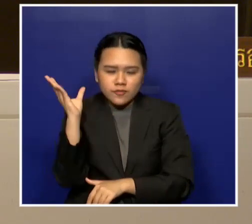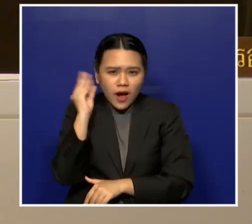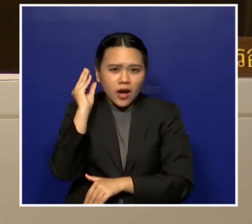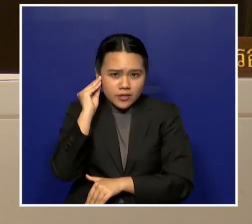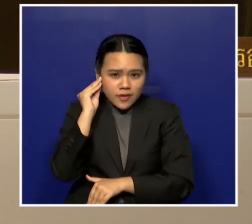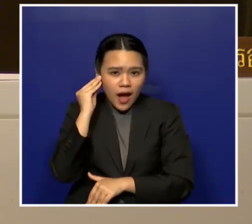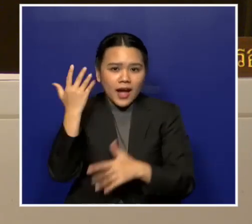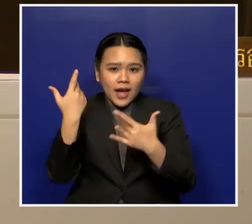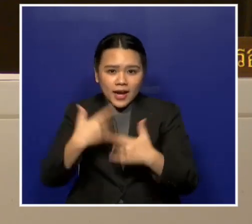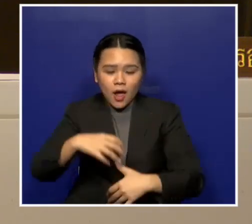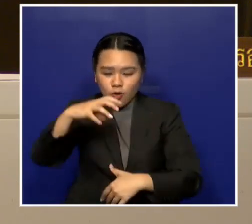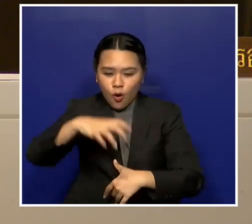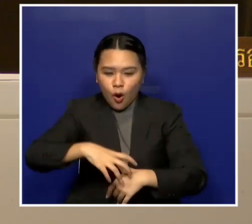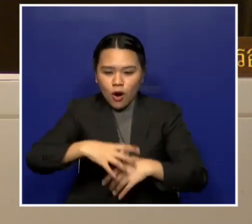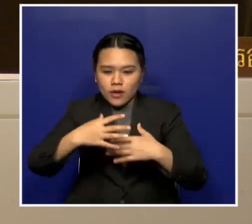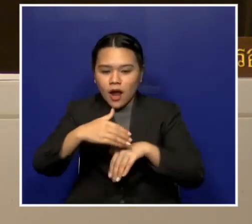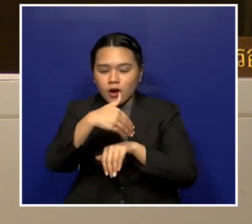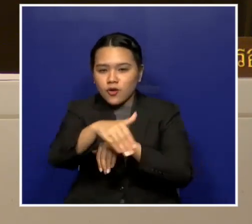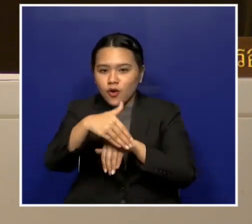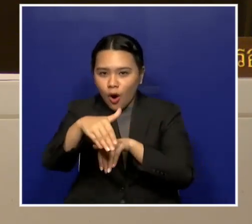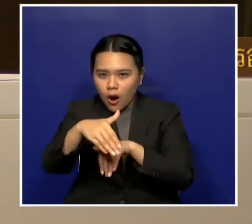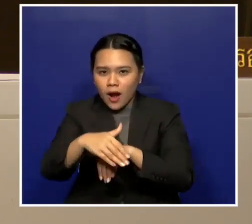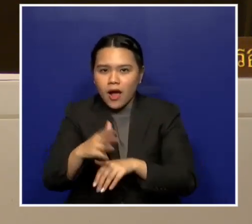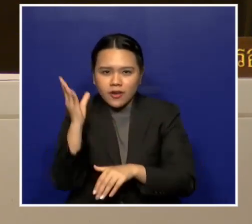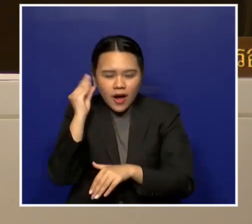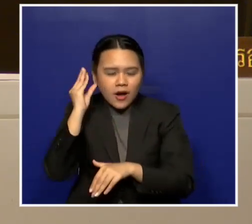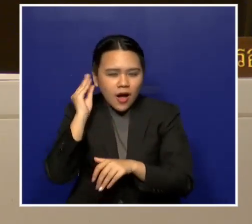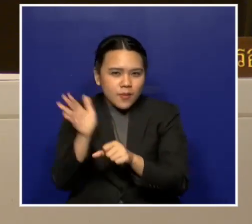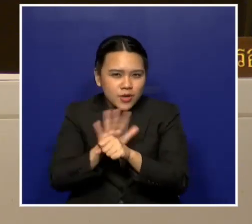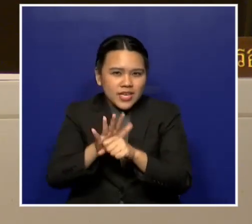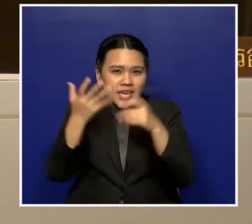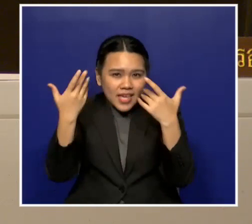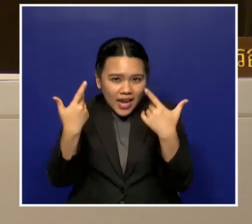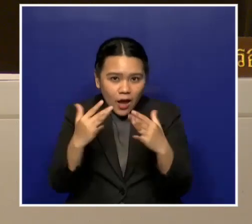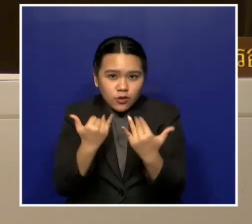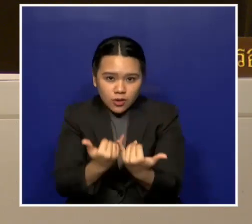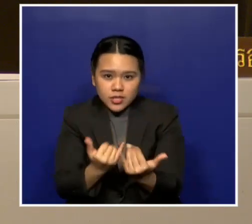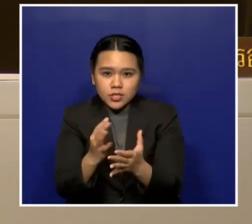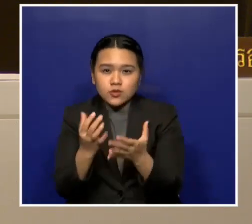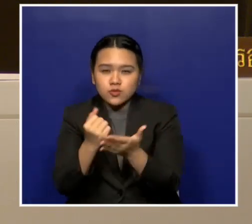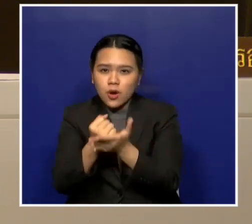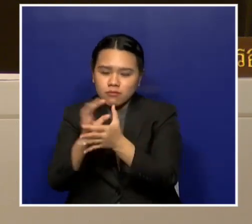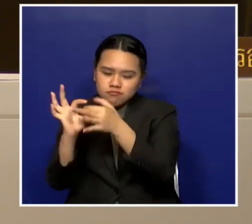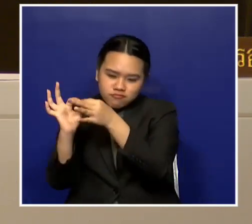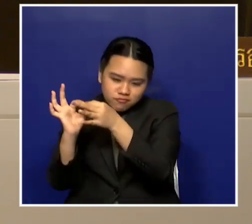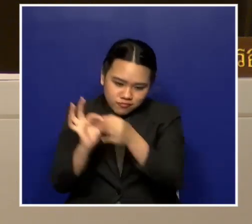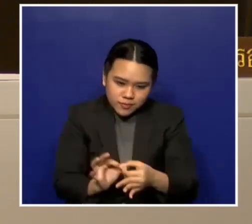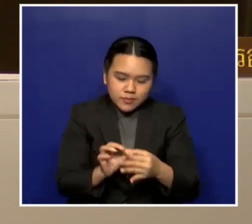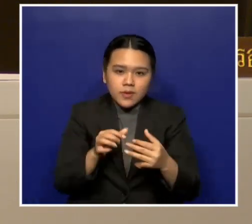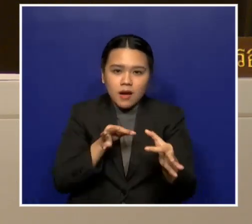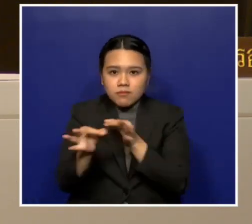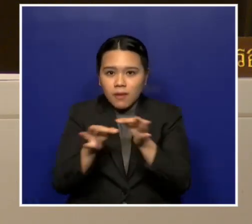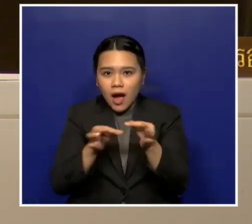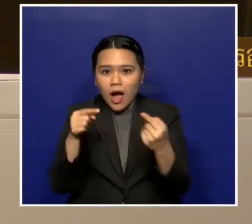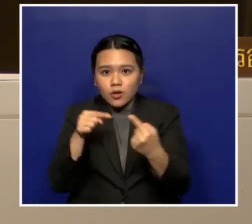ท่านรีบเข้าโยงเข้ามาที่อภิปรายไม่ไว้วางใจท่านนายกนะครับเพราะถ้าไปลงตรงนั้นยาวมัน